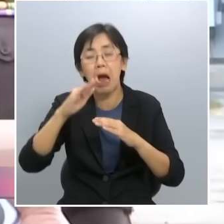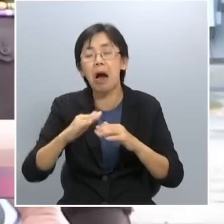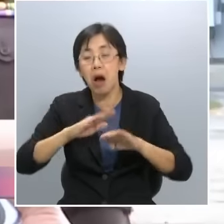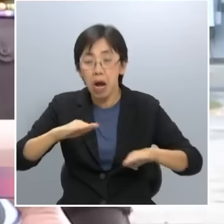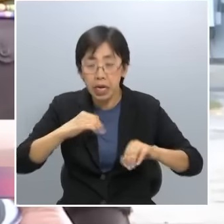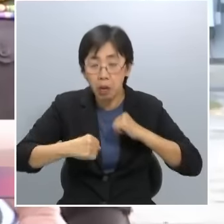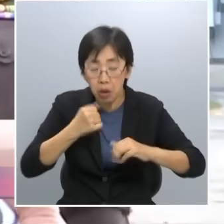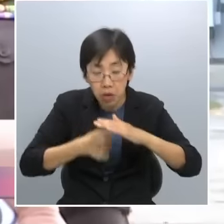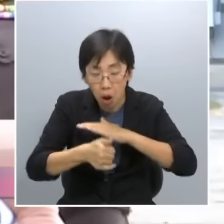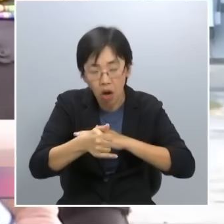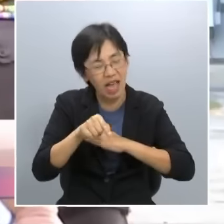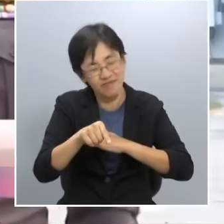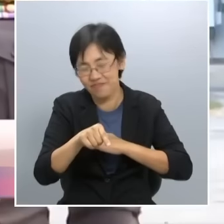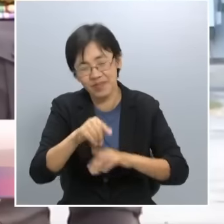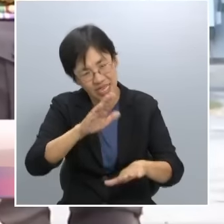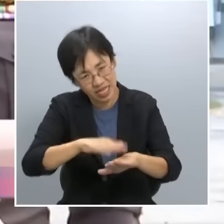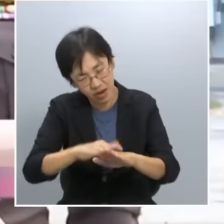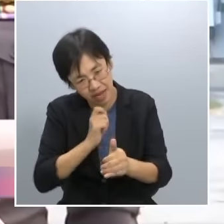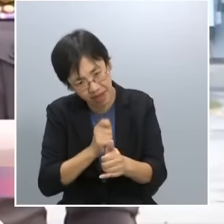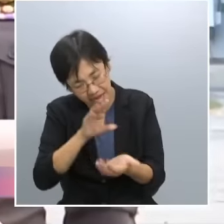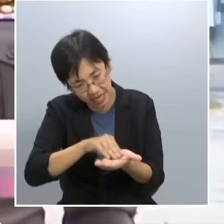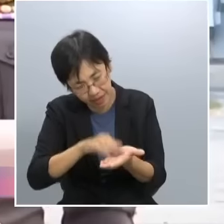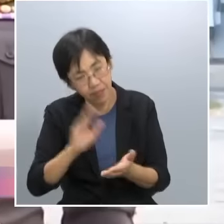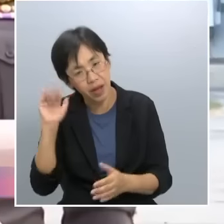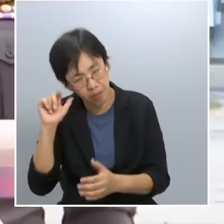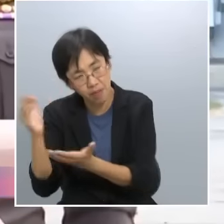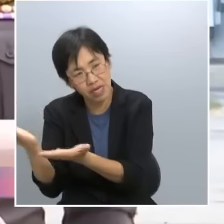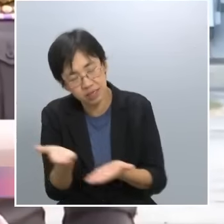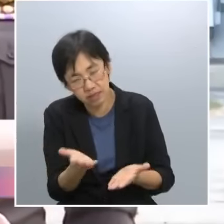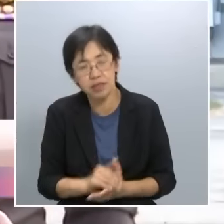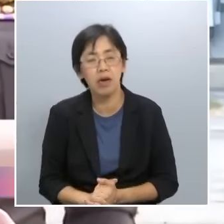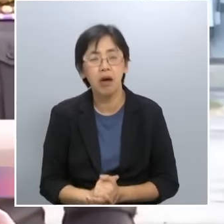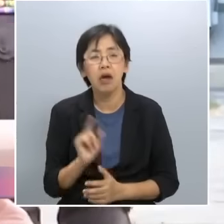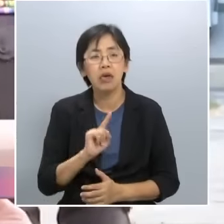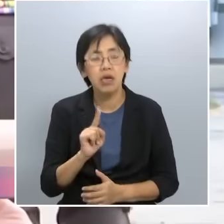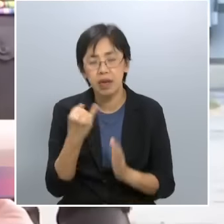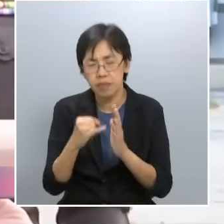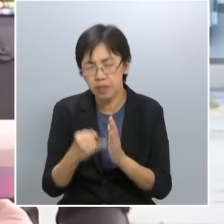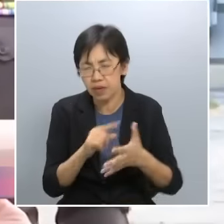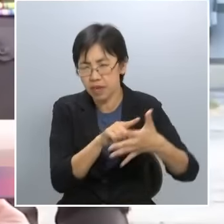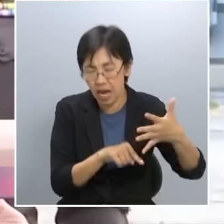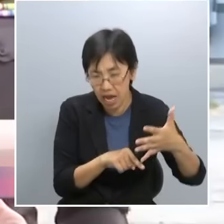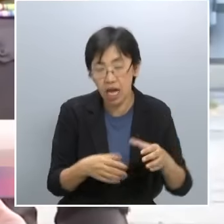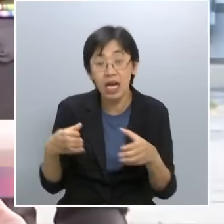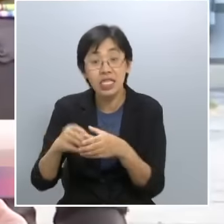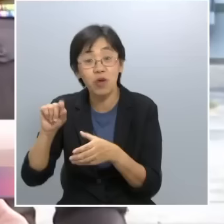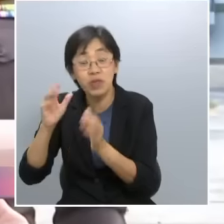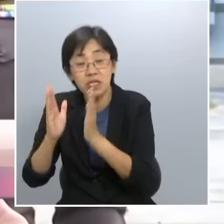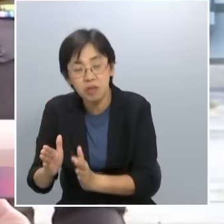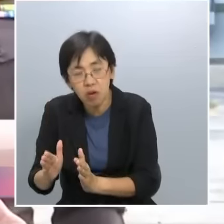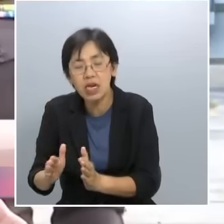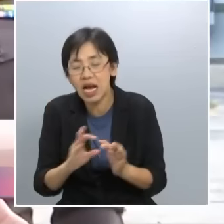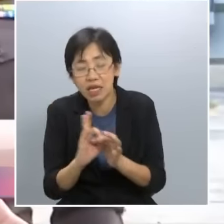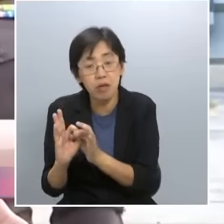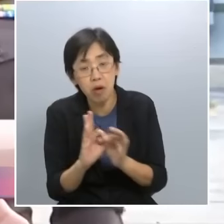กครองมาด้วยแล้วมาทำประวัติถ่ายทำประวัติ5คนเนี่ยที่เราได้คดีมาก็คือ5คดีกับไอ้แก๊ง20คนที่มันมีคดีเกี่ยวเนื่องอ่ะ